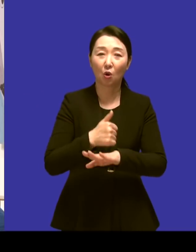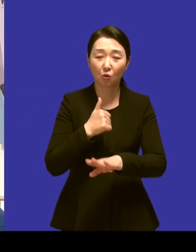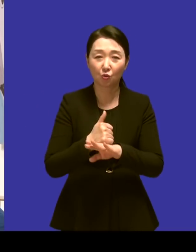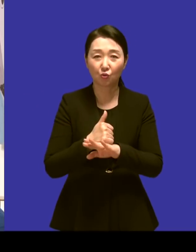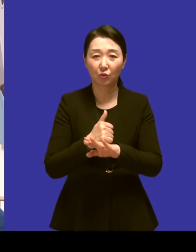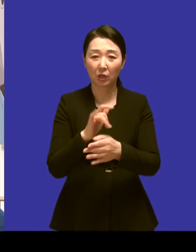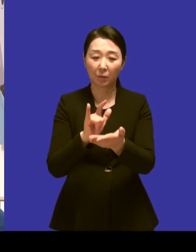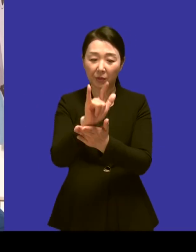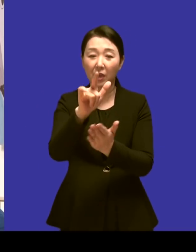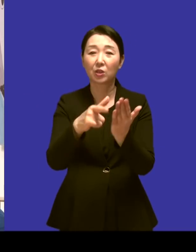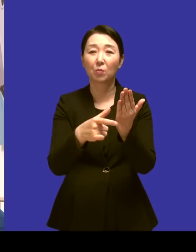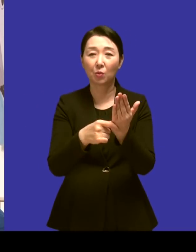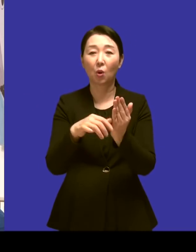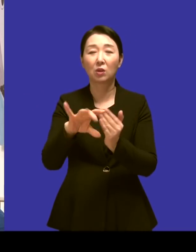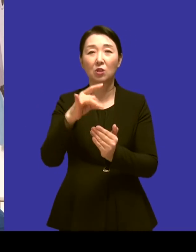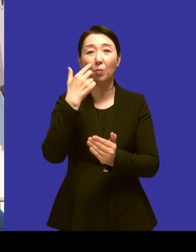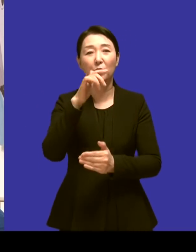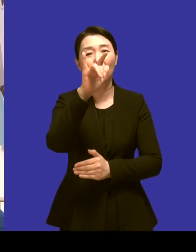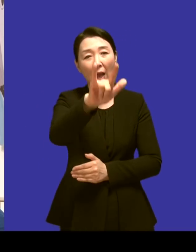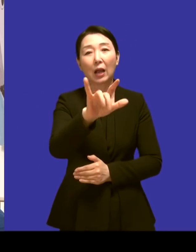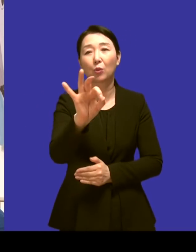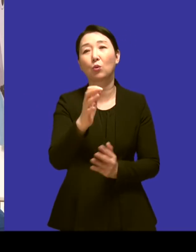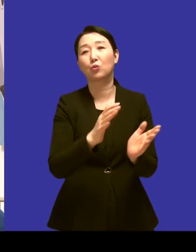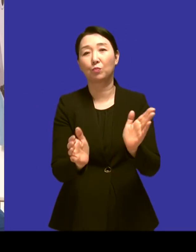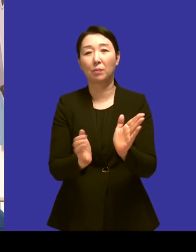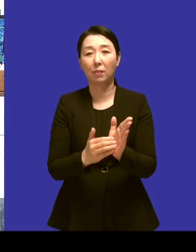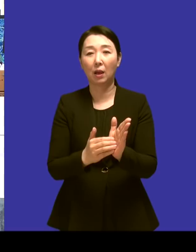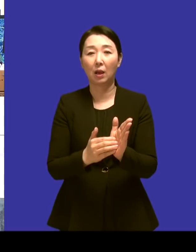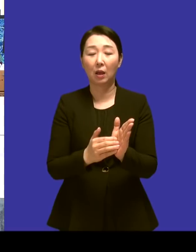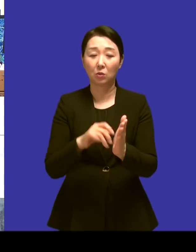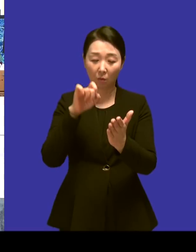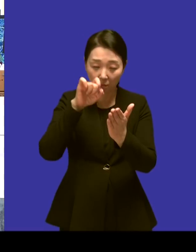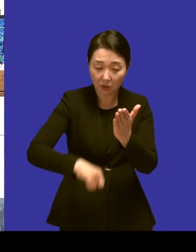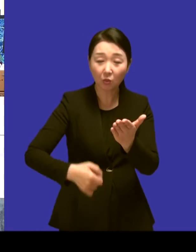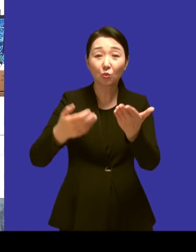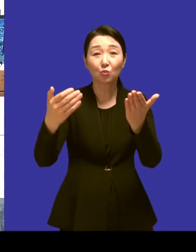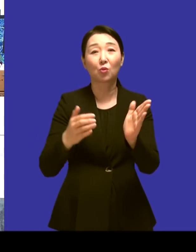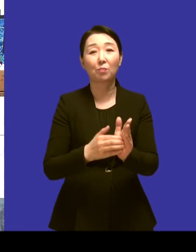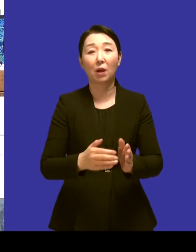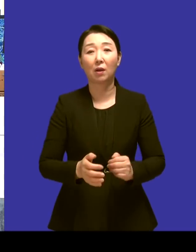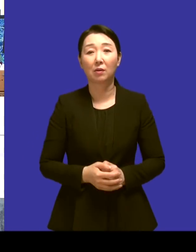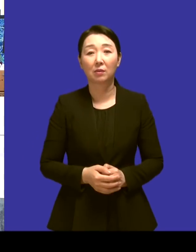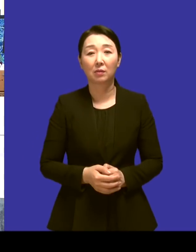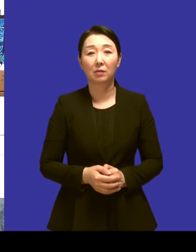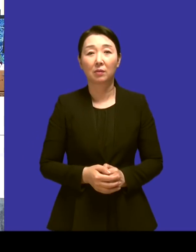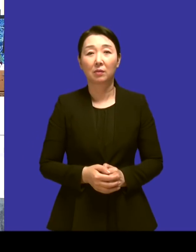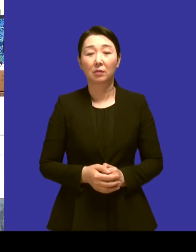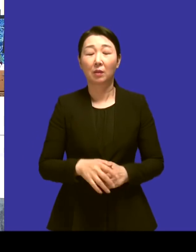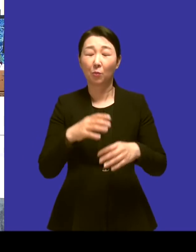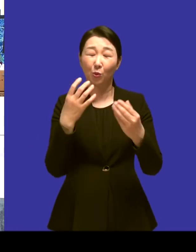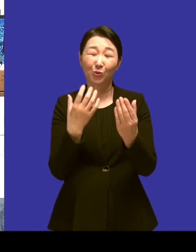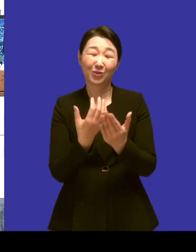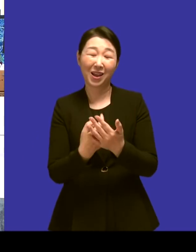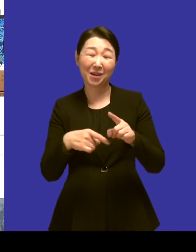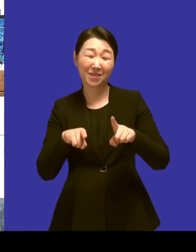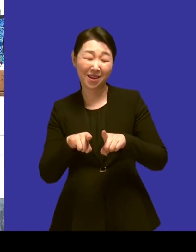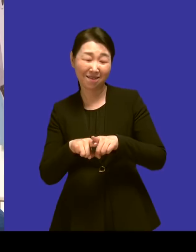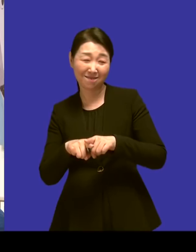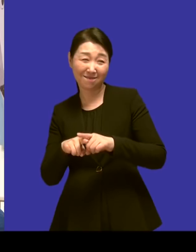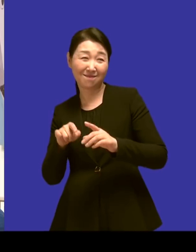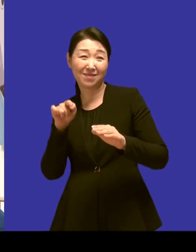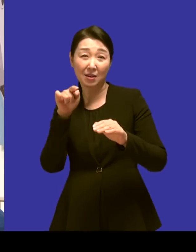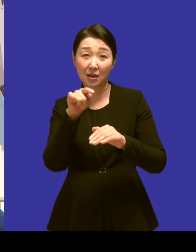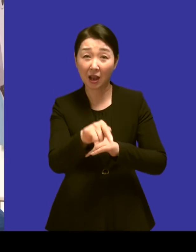미국 처음에 갈 돈은 어찌 마련이 된 거예요. 네. 그리고 실제로 비자도 나왔고 그래서 어. 던졌죠. 던져서 가서 이제 가자마자